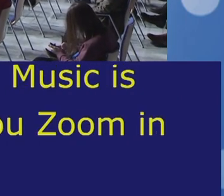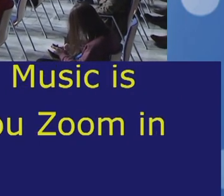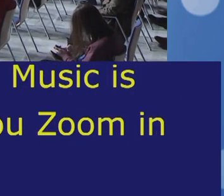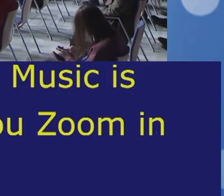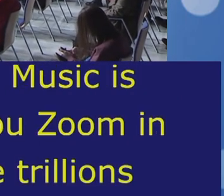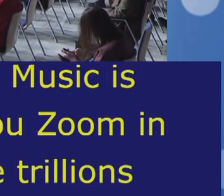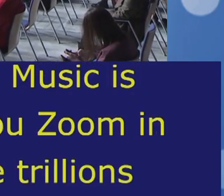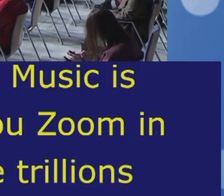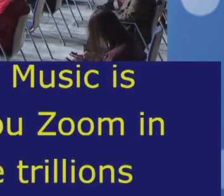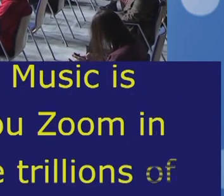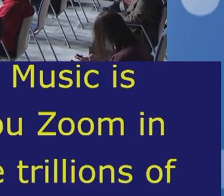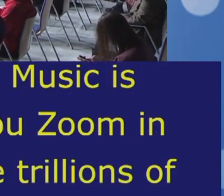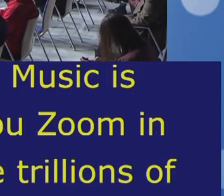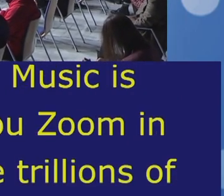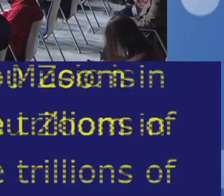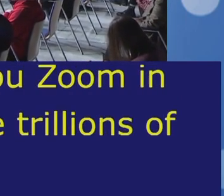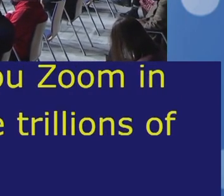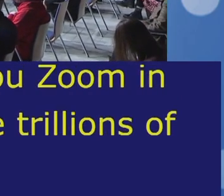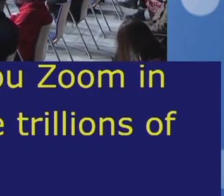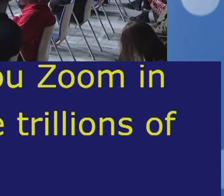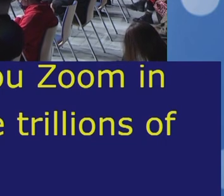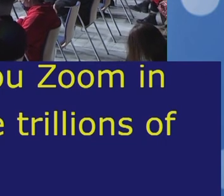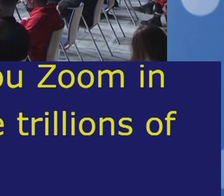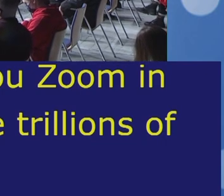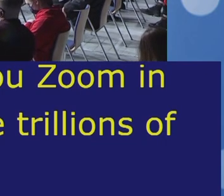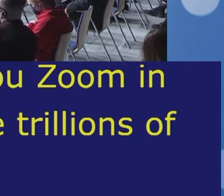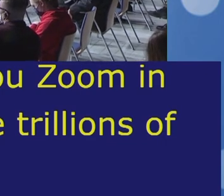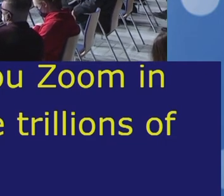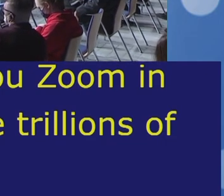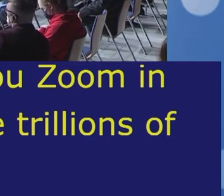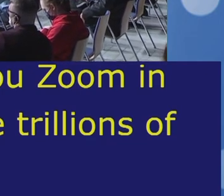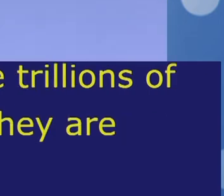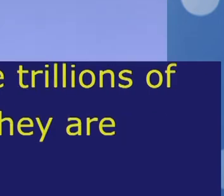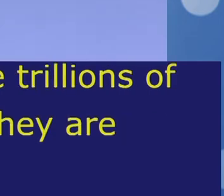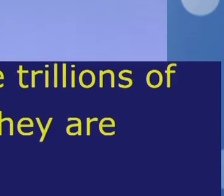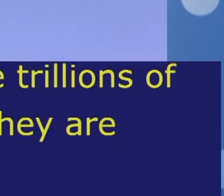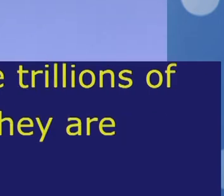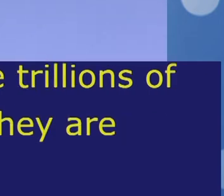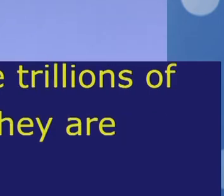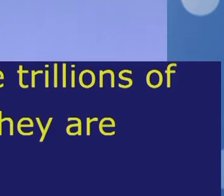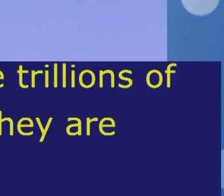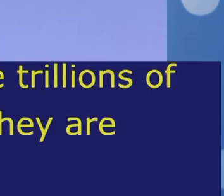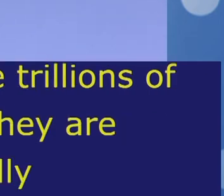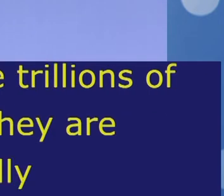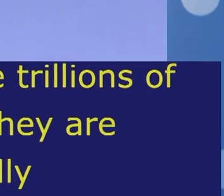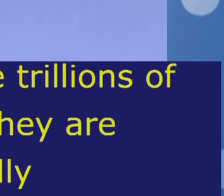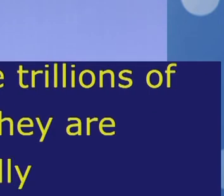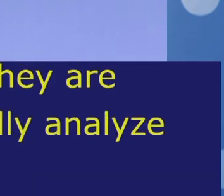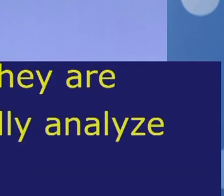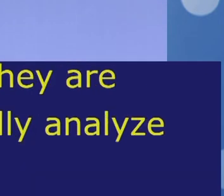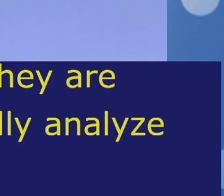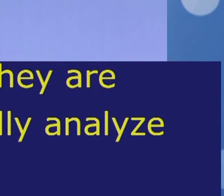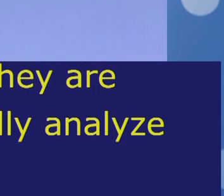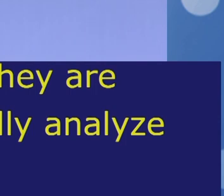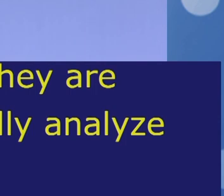如果我们在考虑哪些我们身体是由哪些元素造